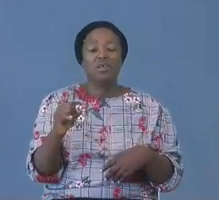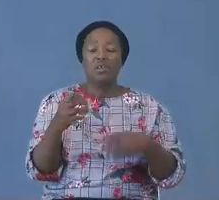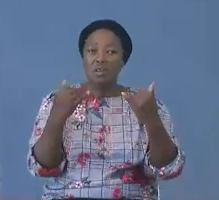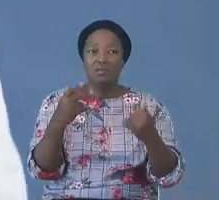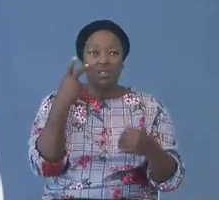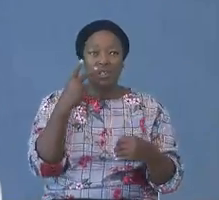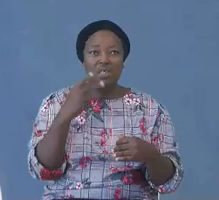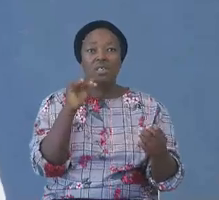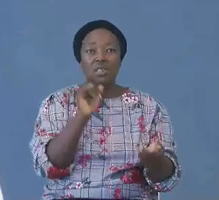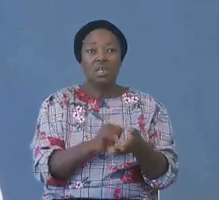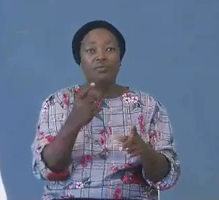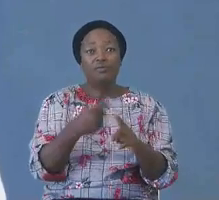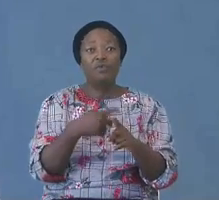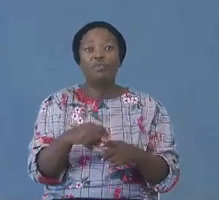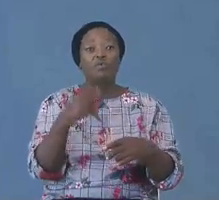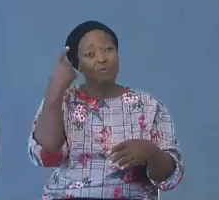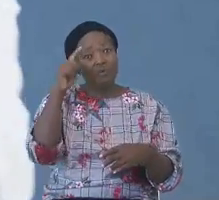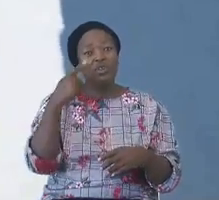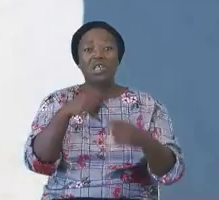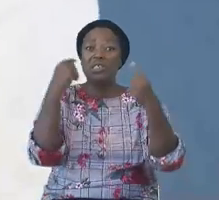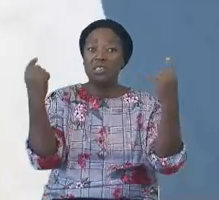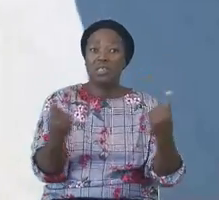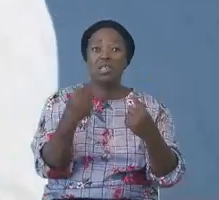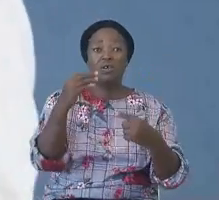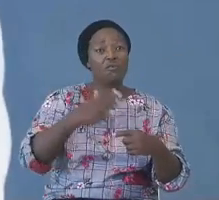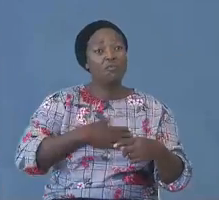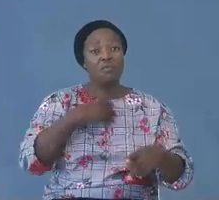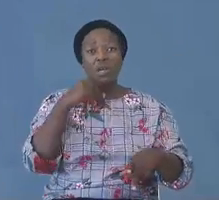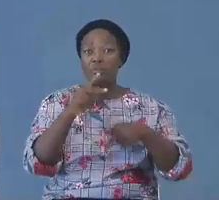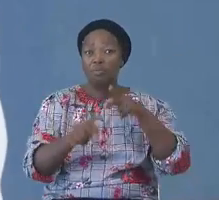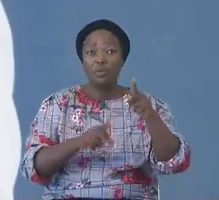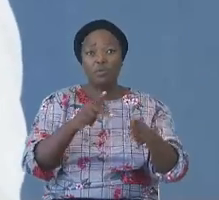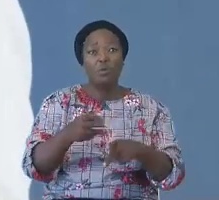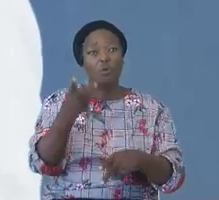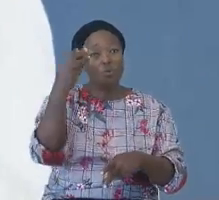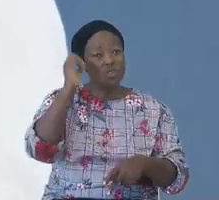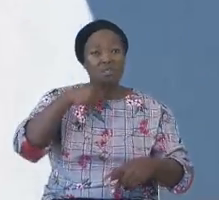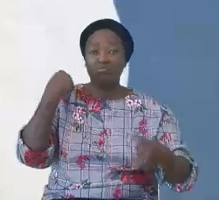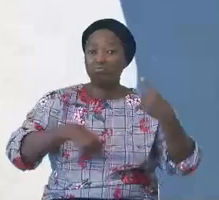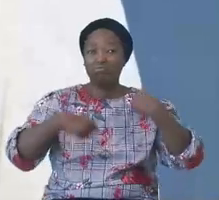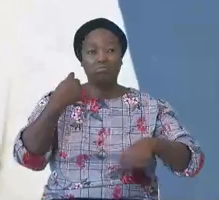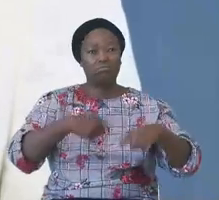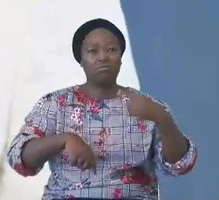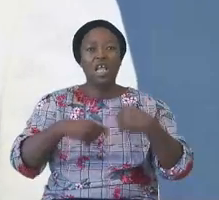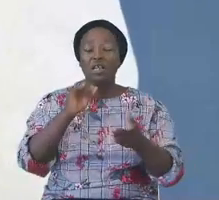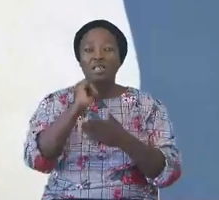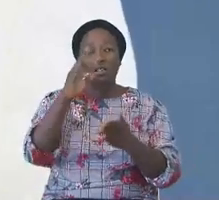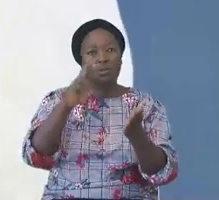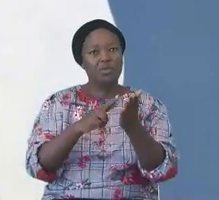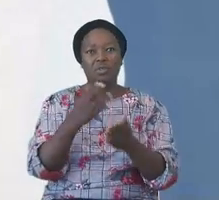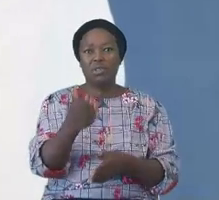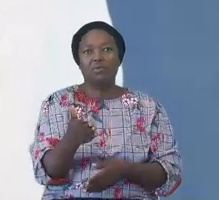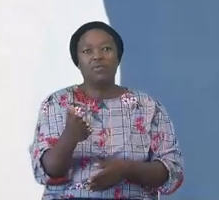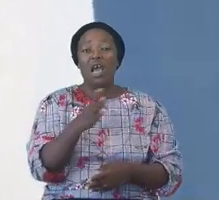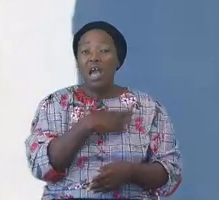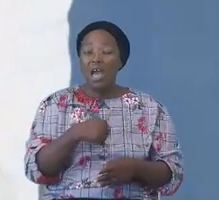ce qu'il était retranché de la terre des vivants, voyez ceci maintenant, est frappé pour les péchés de mon peuple.